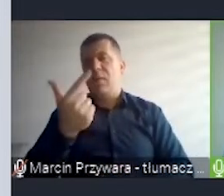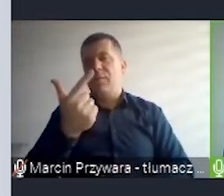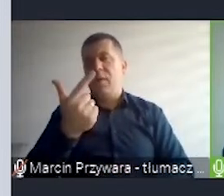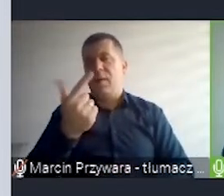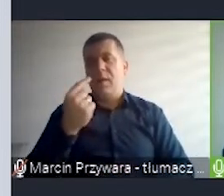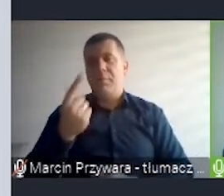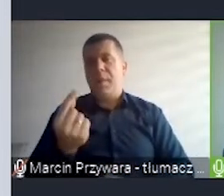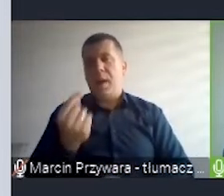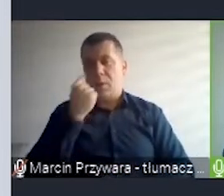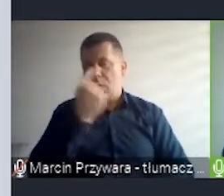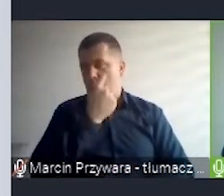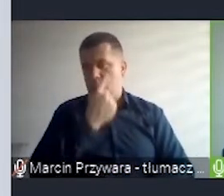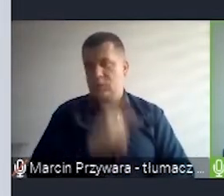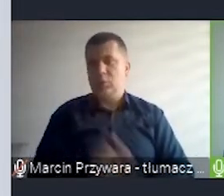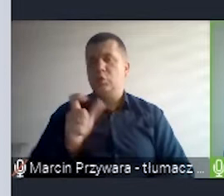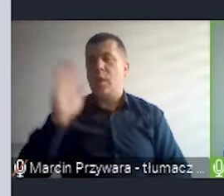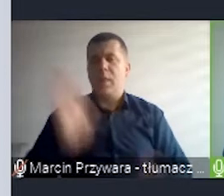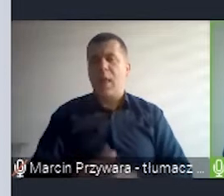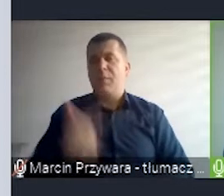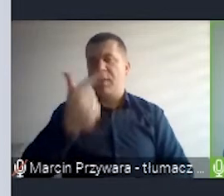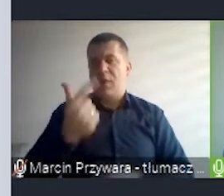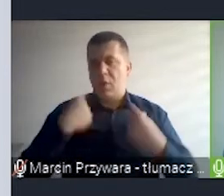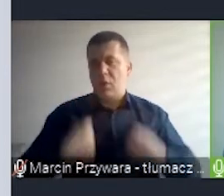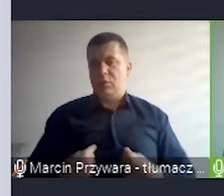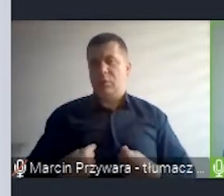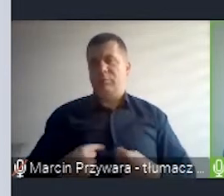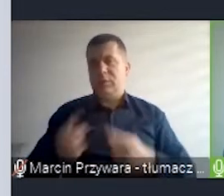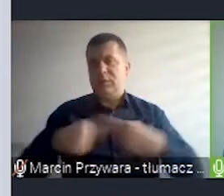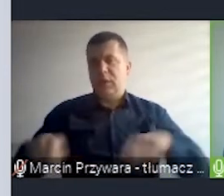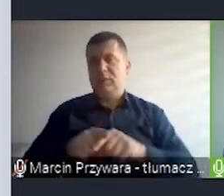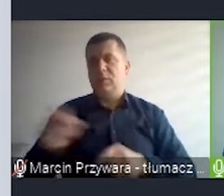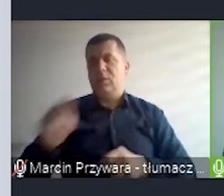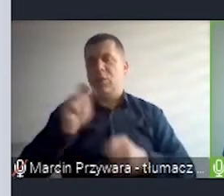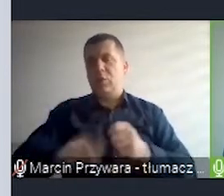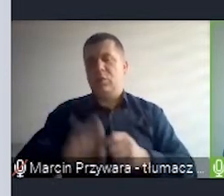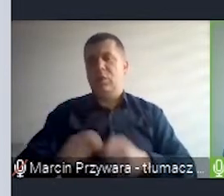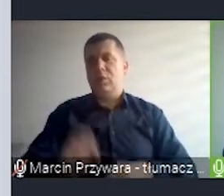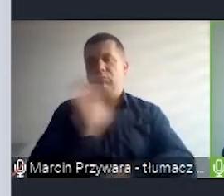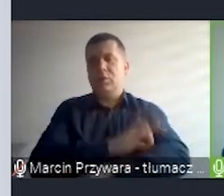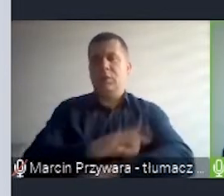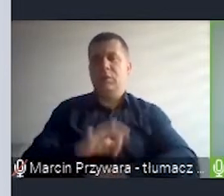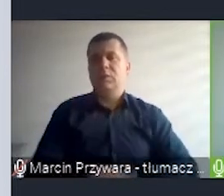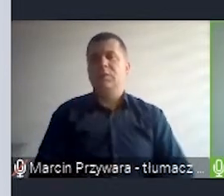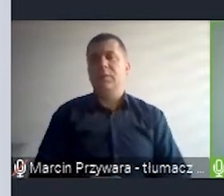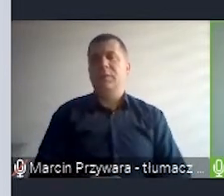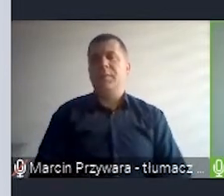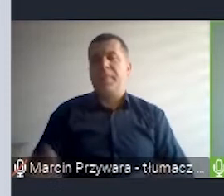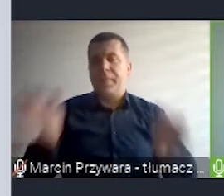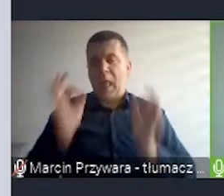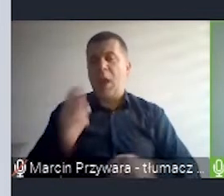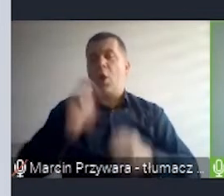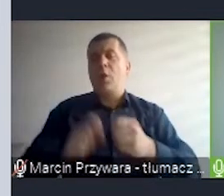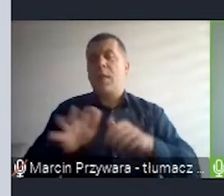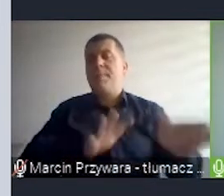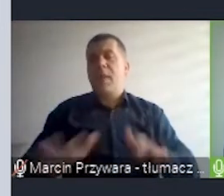oczu, więc co najmniej 2-osobowe zespoły kontrolują realizację projektów. W tej chwili te kontrole w